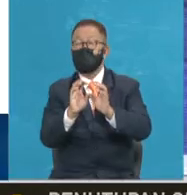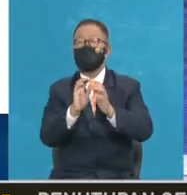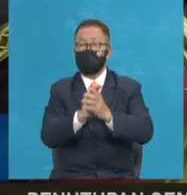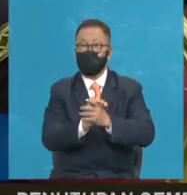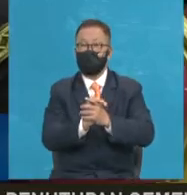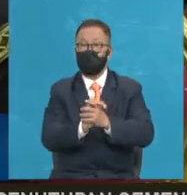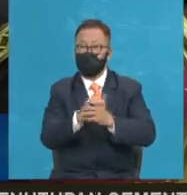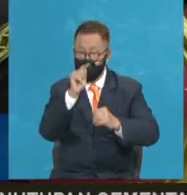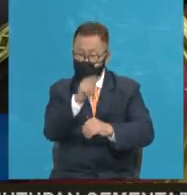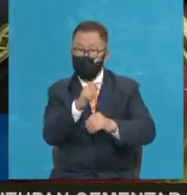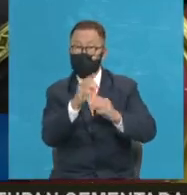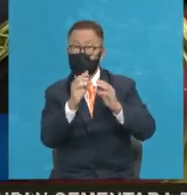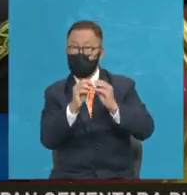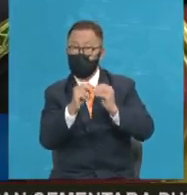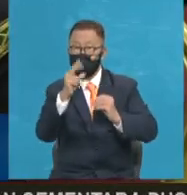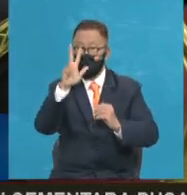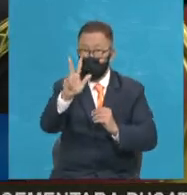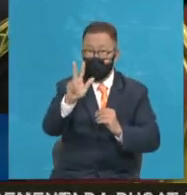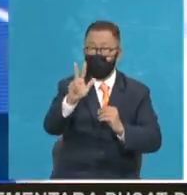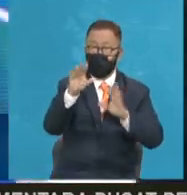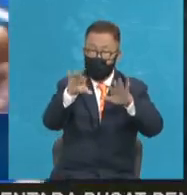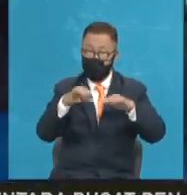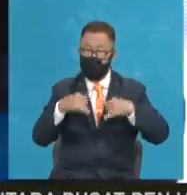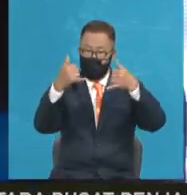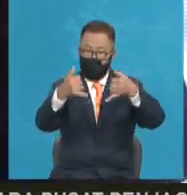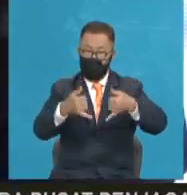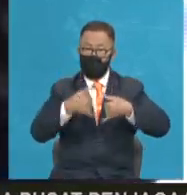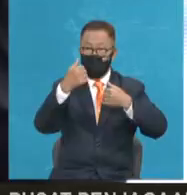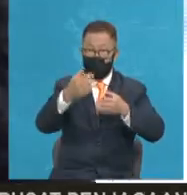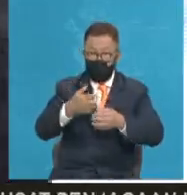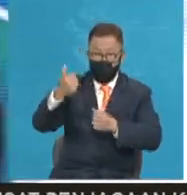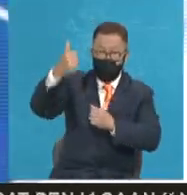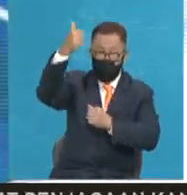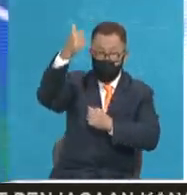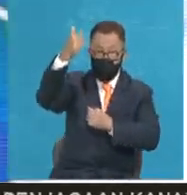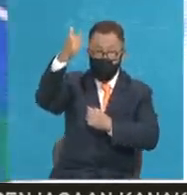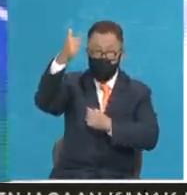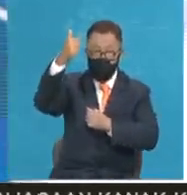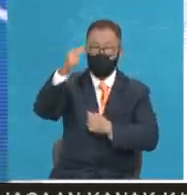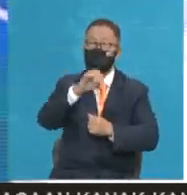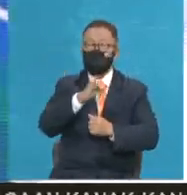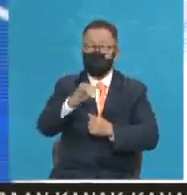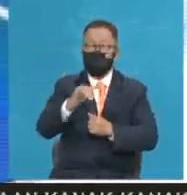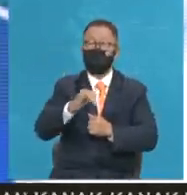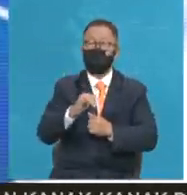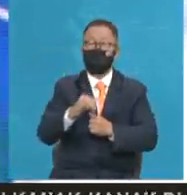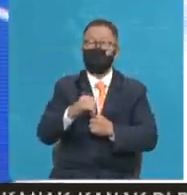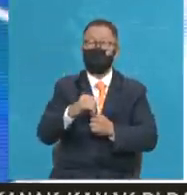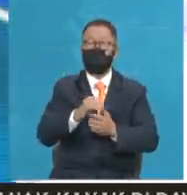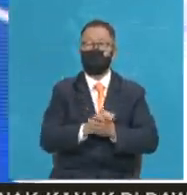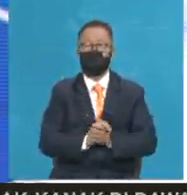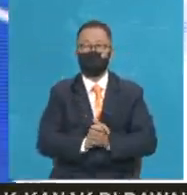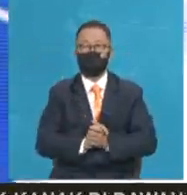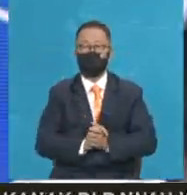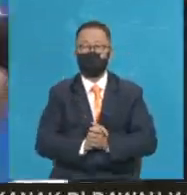Brunei pada majelis ini tiga graduan menerima Anugerah pelajar terbaik dan Anugerah khas pelajar hai